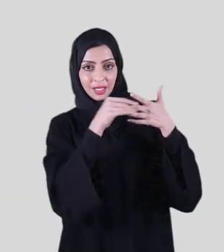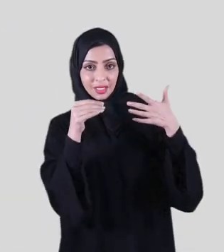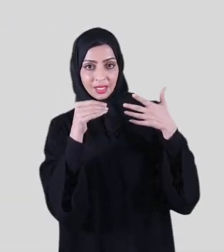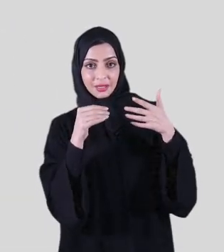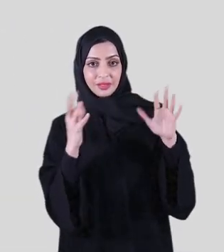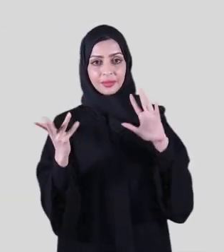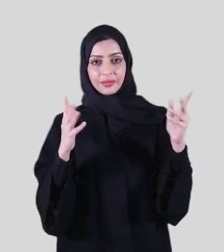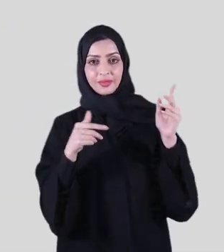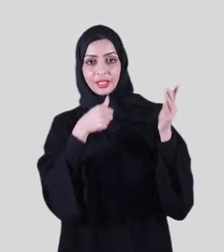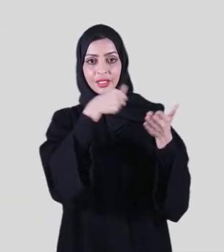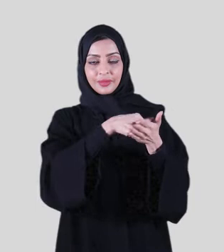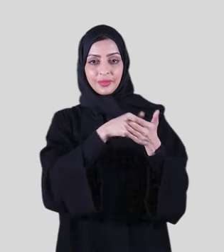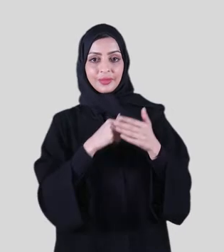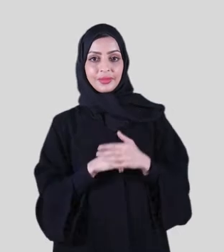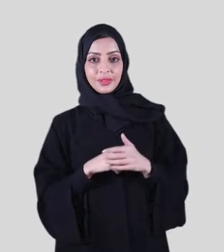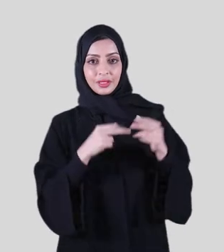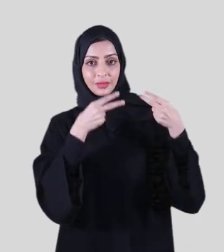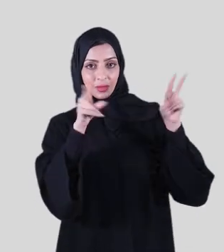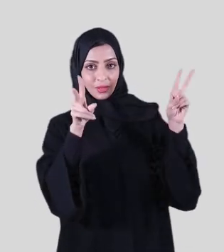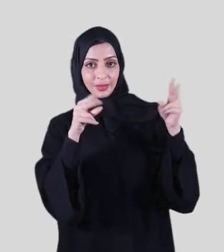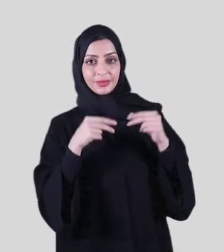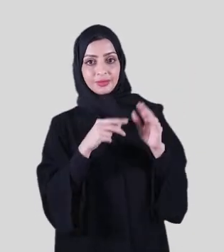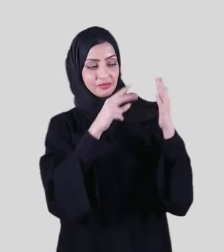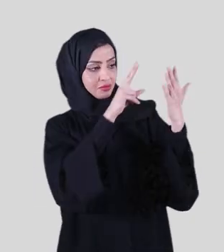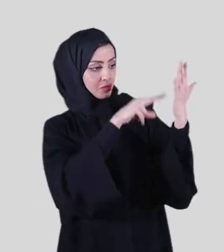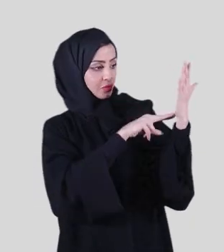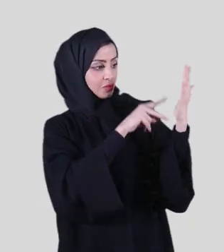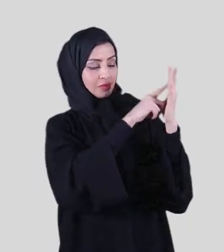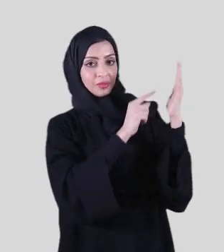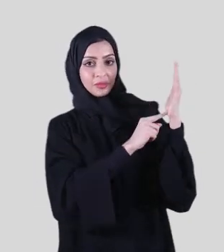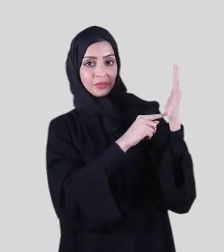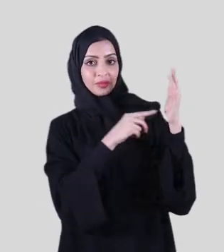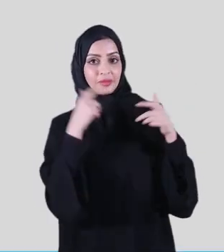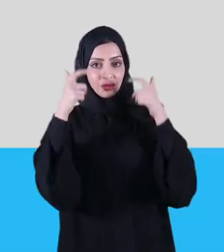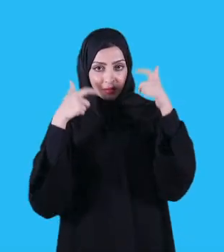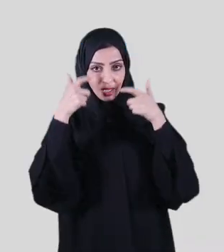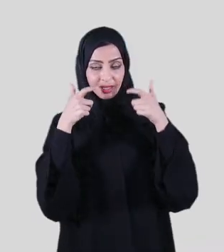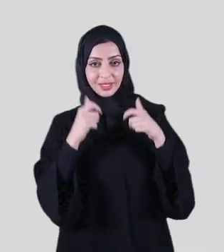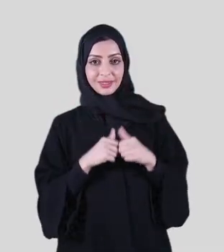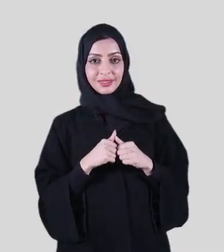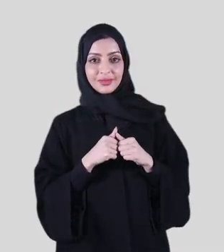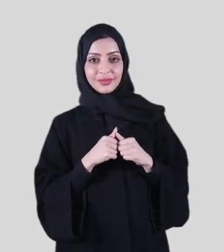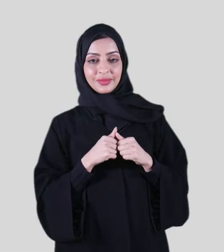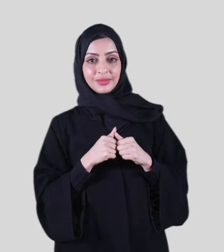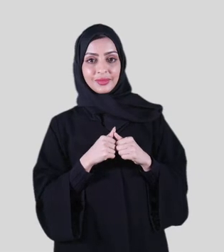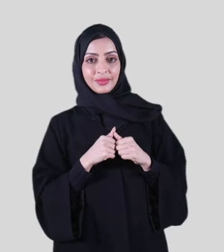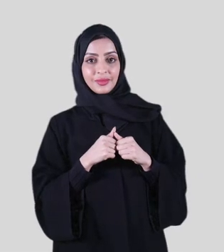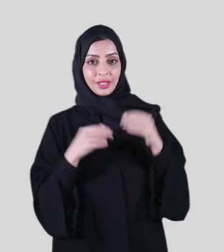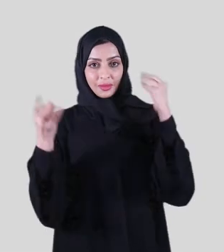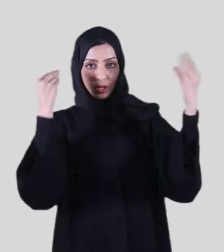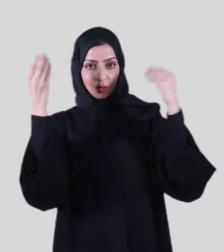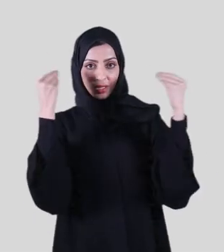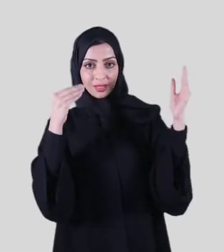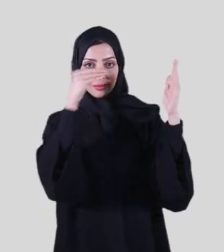اختر طريقة الدفع وقم بتأكيد قراءة التحذير وافهم عواقبه. ادخل